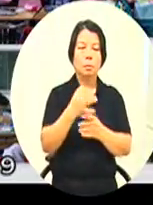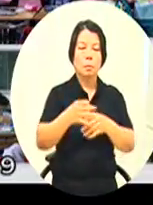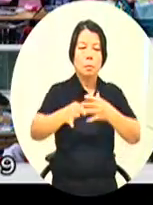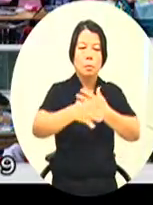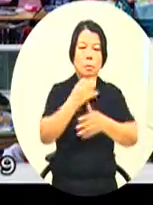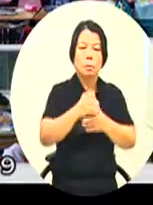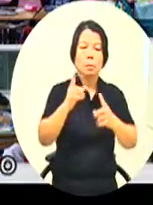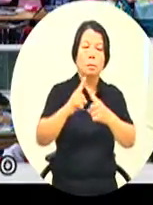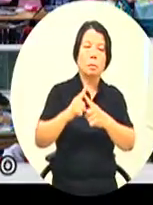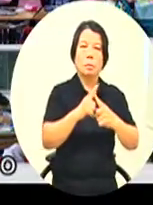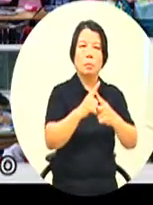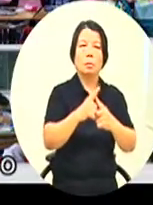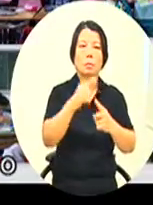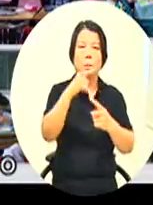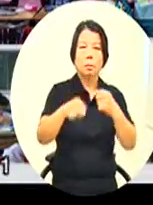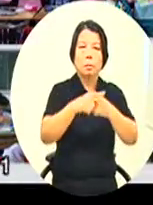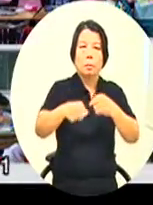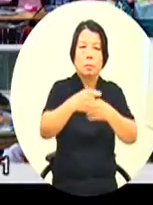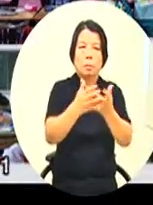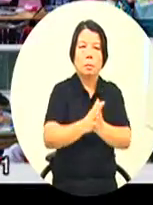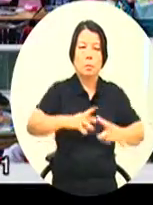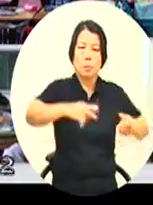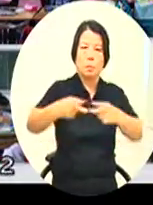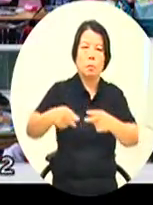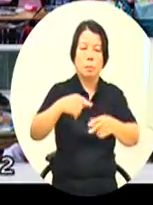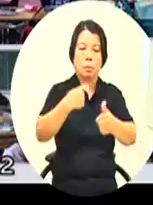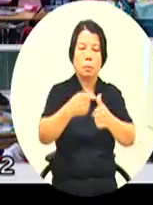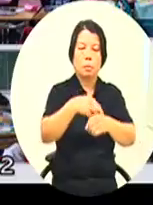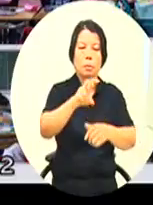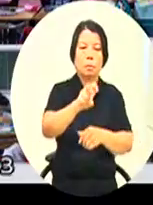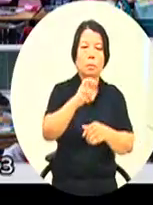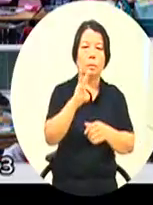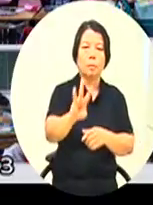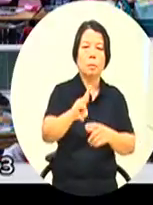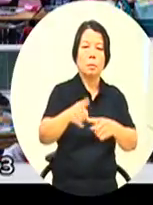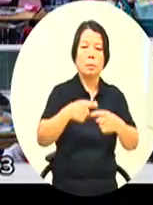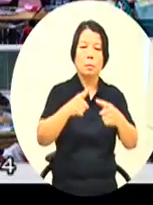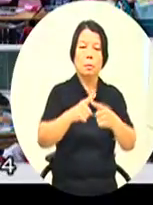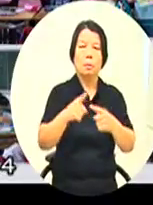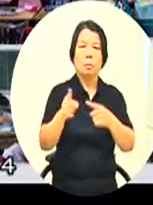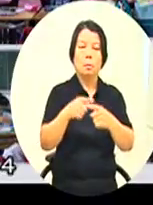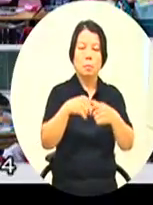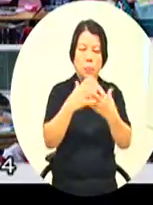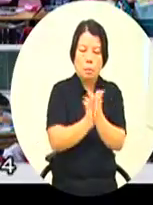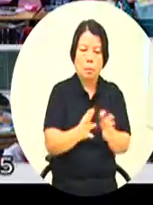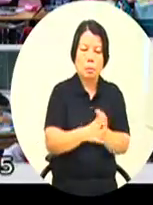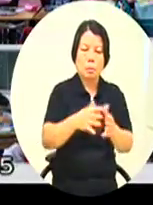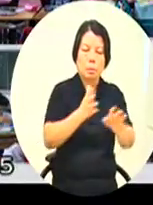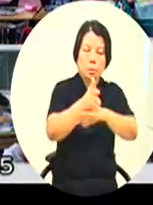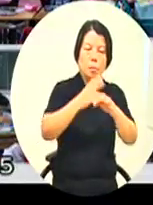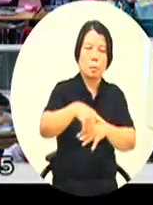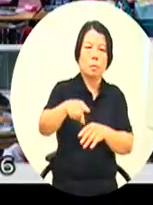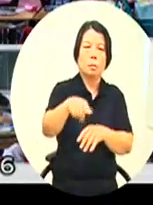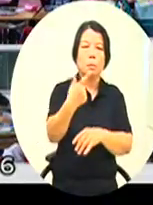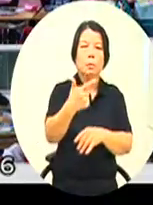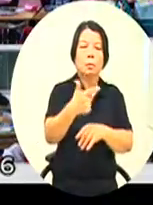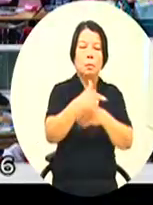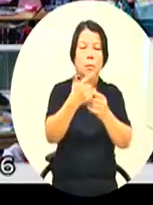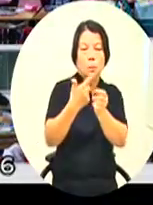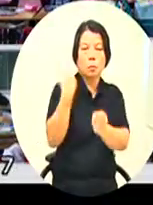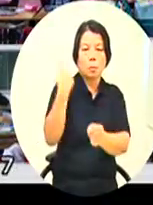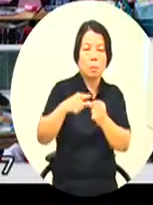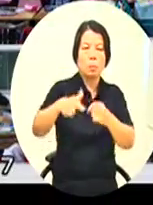翻转老师做翻转教学的部分，23人，到了去年到677人，今年大概2215名老